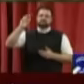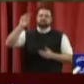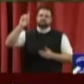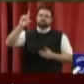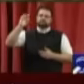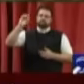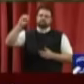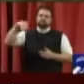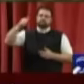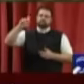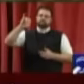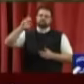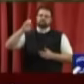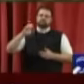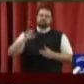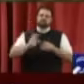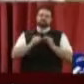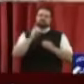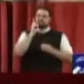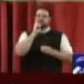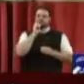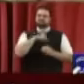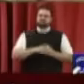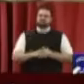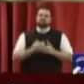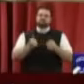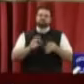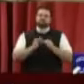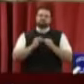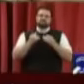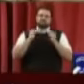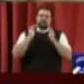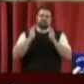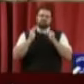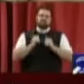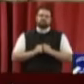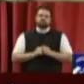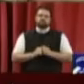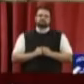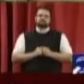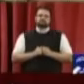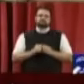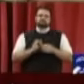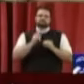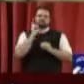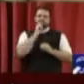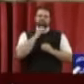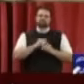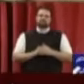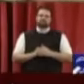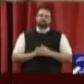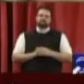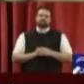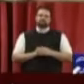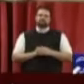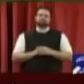păi da. Minciună? Da. Ce seama să fii diplomat, dragă mea? Tu știi ce ai spus acum? Da. Tu ai spus acum că toți diplomații noștri sunt...